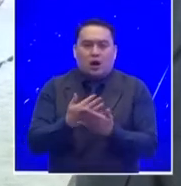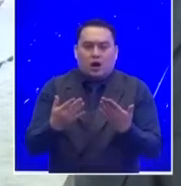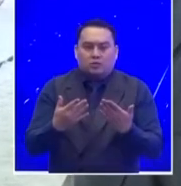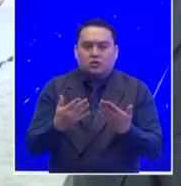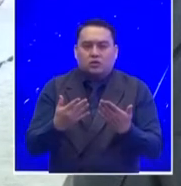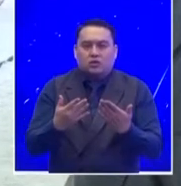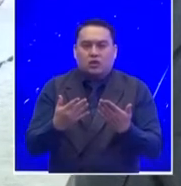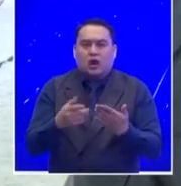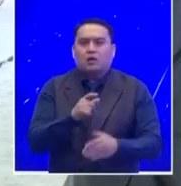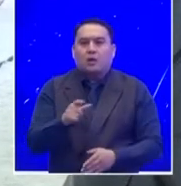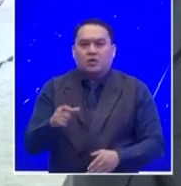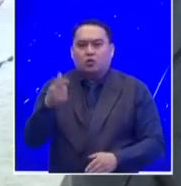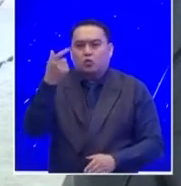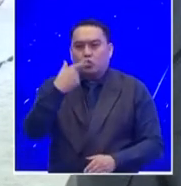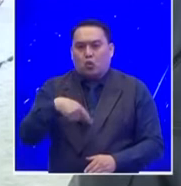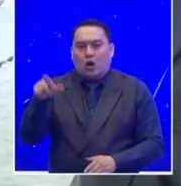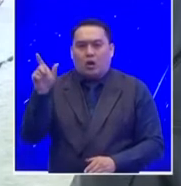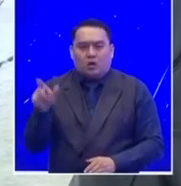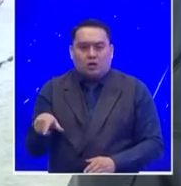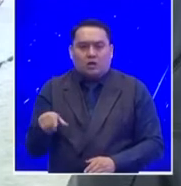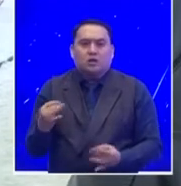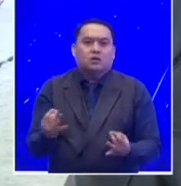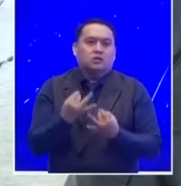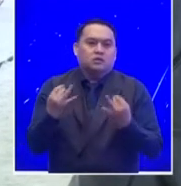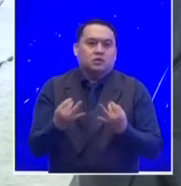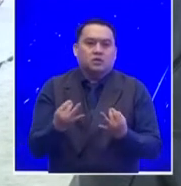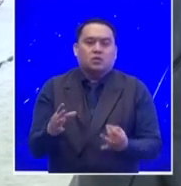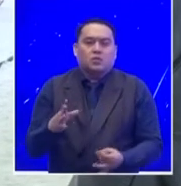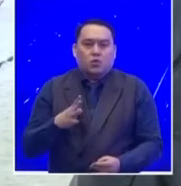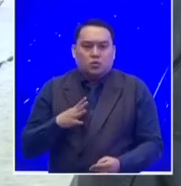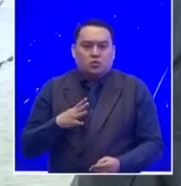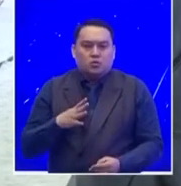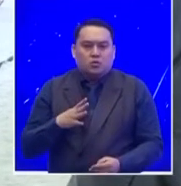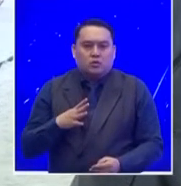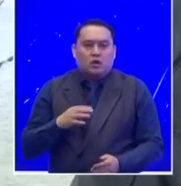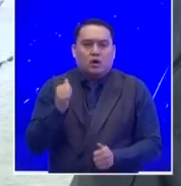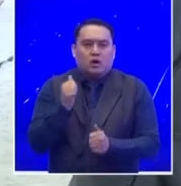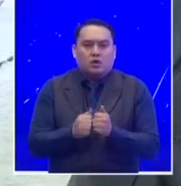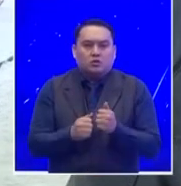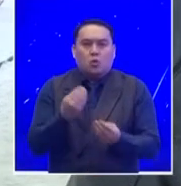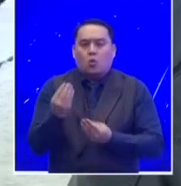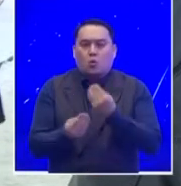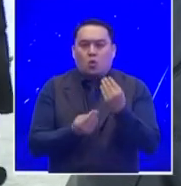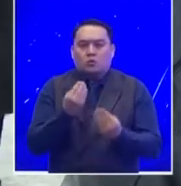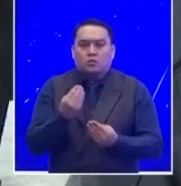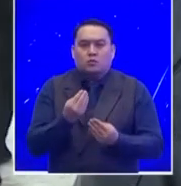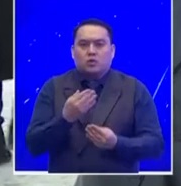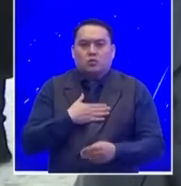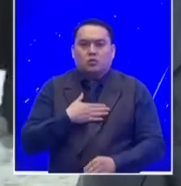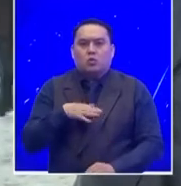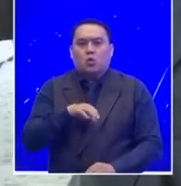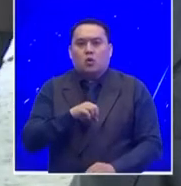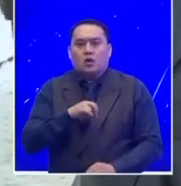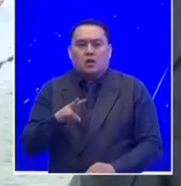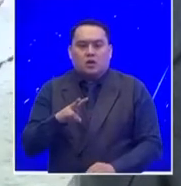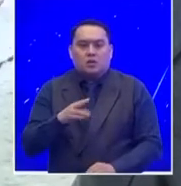кәдімгі азаматтық тұлғалары енді бізді қызықтырды сол кезде. Әрқайсымыз ойын ойнаған кезі көзінде біреміз Төлеген Тоқтаров боламыз